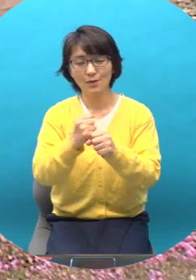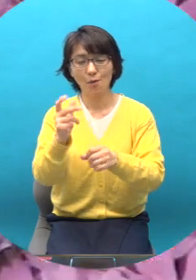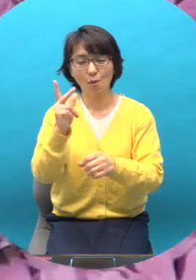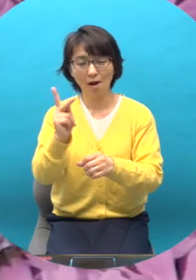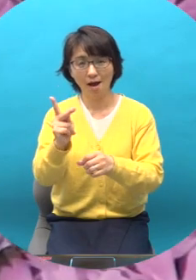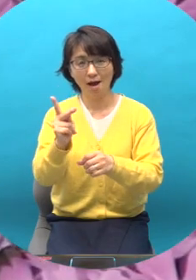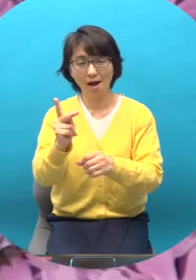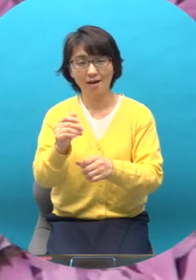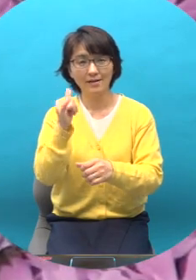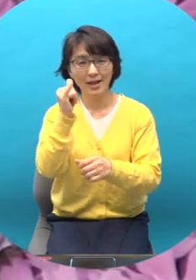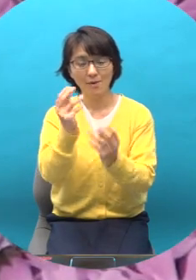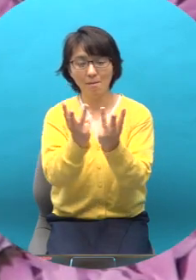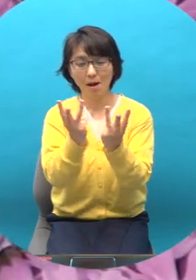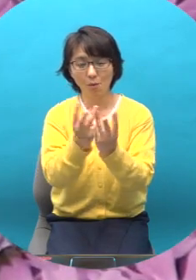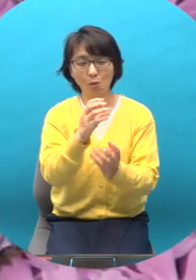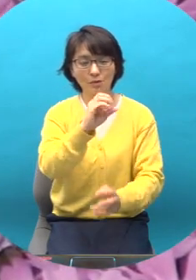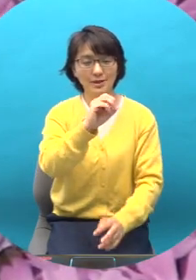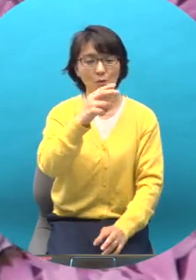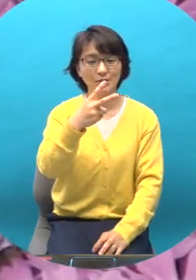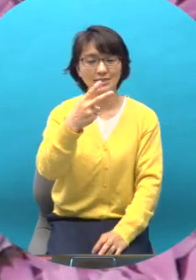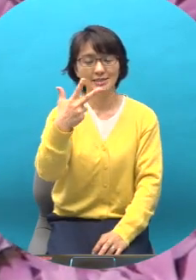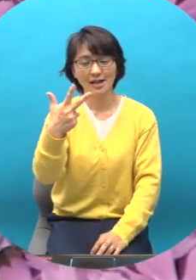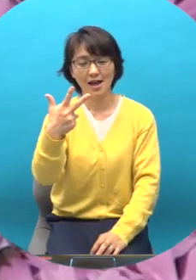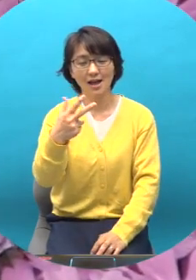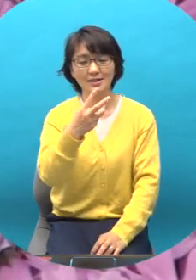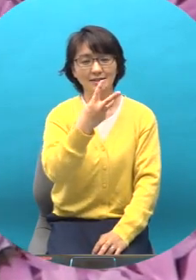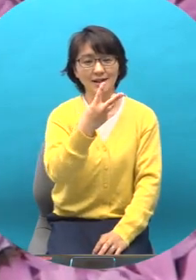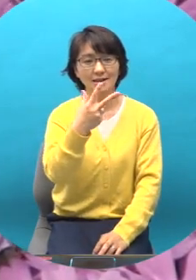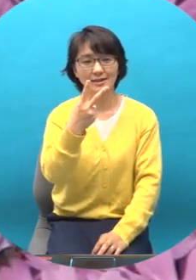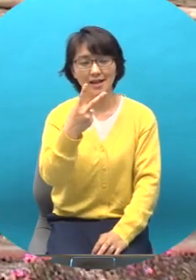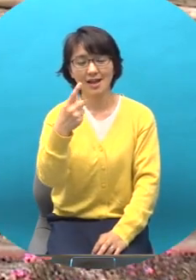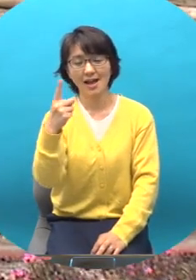課、電話